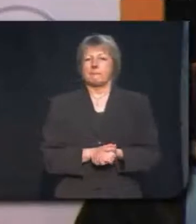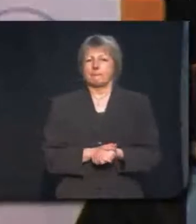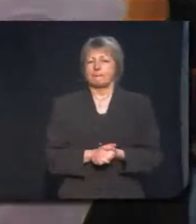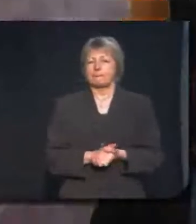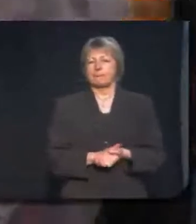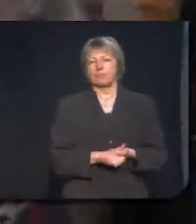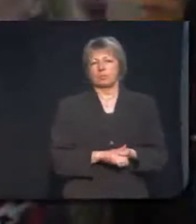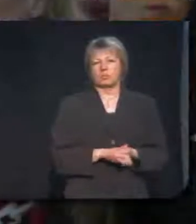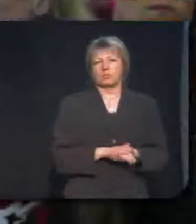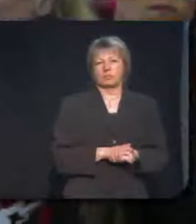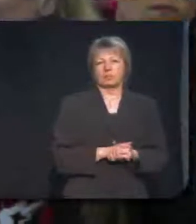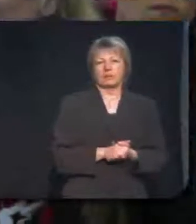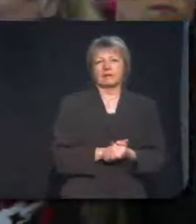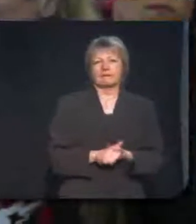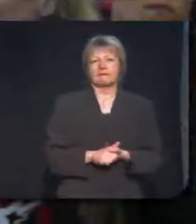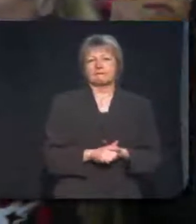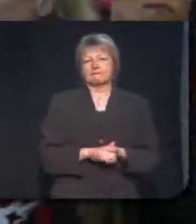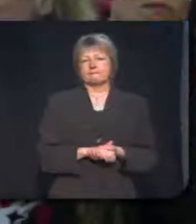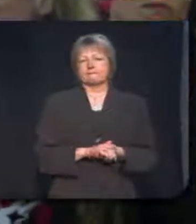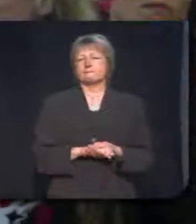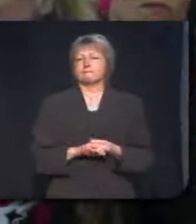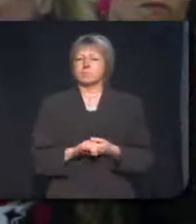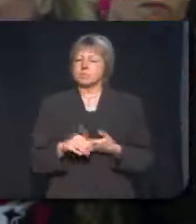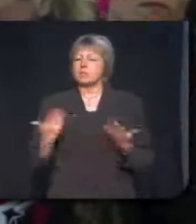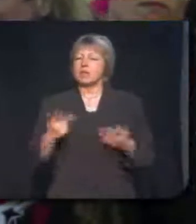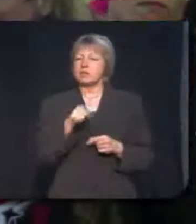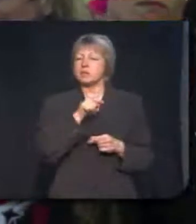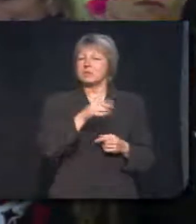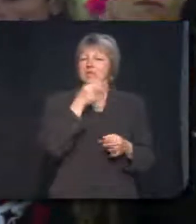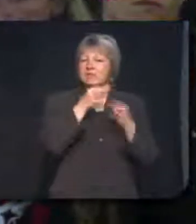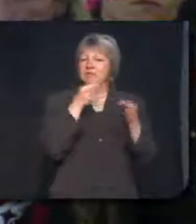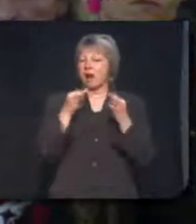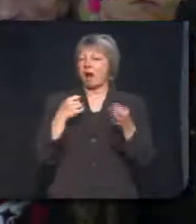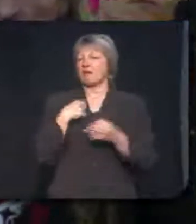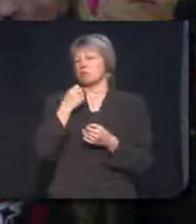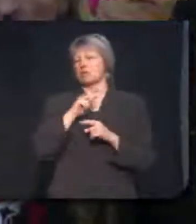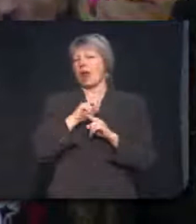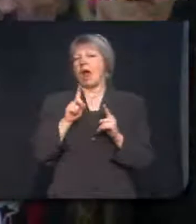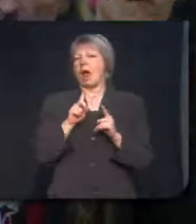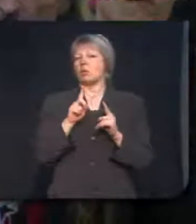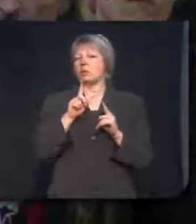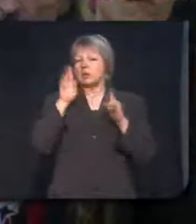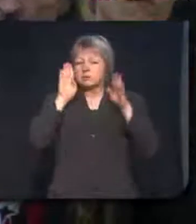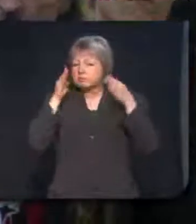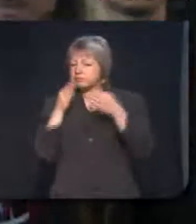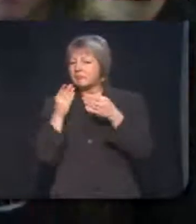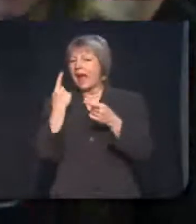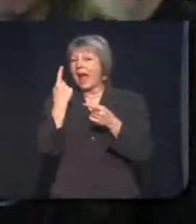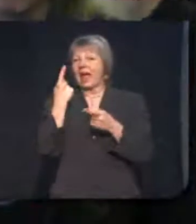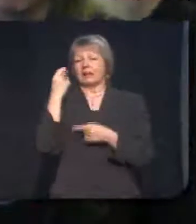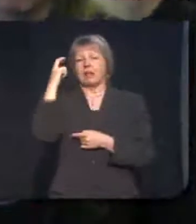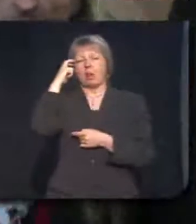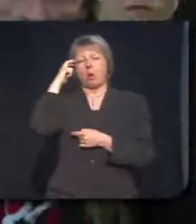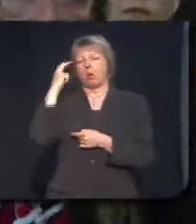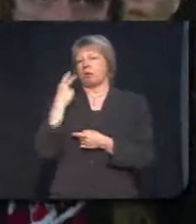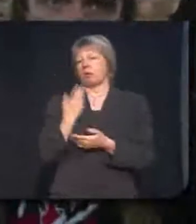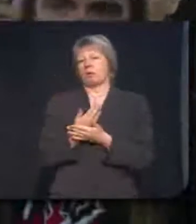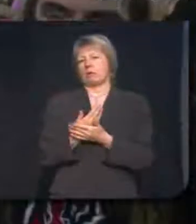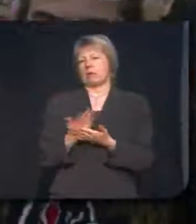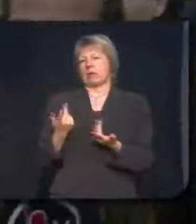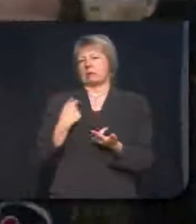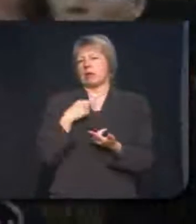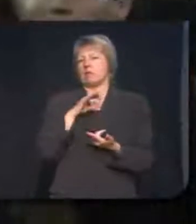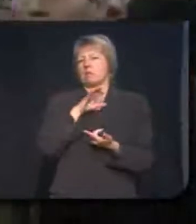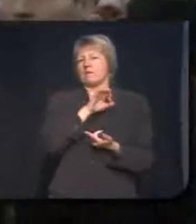diesen Fragen auch nicht auf eine Logik beschränken müssen ganz einfach deshalb würde ich in Relation einfach den 96er wählen